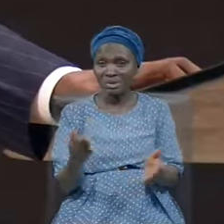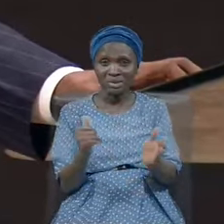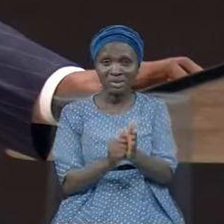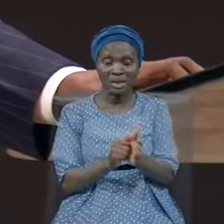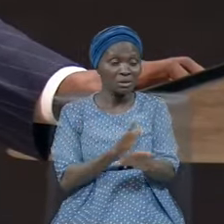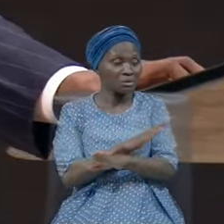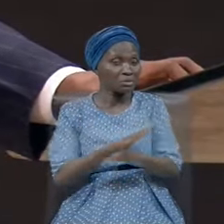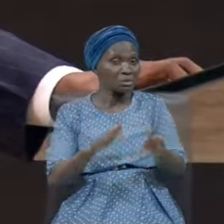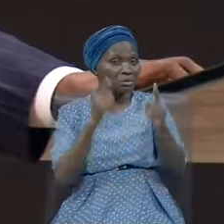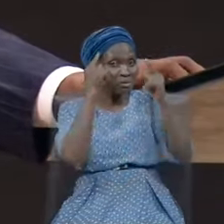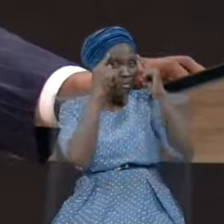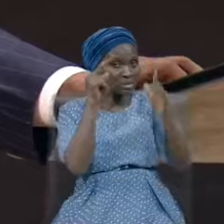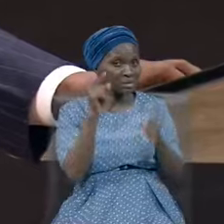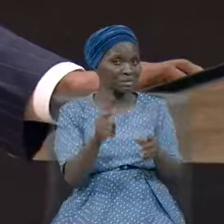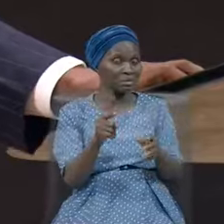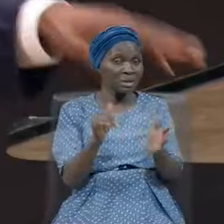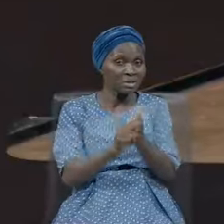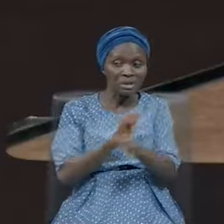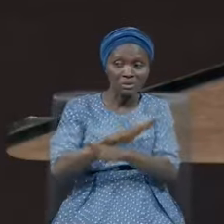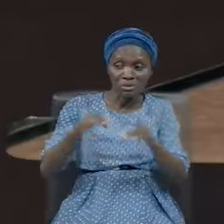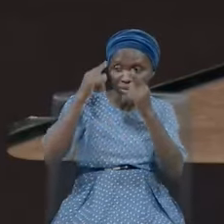pas, ce qui ne la concerne pas,